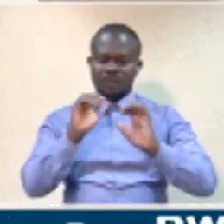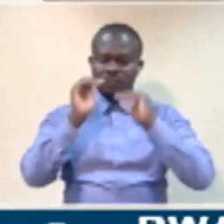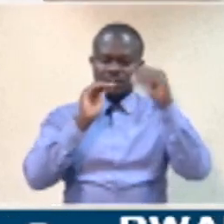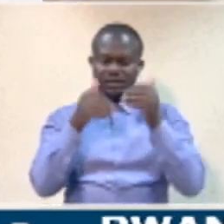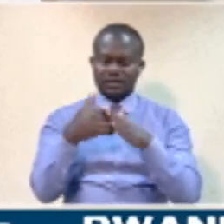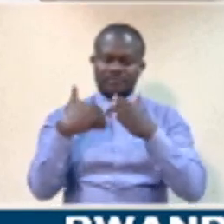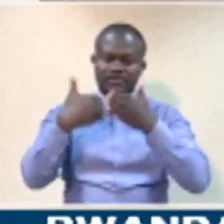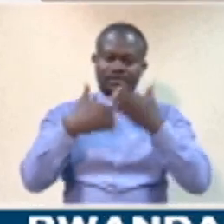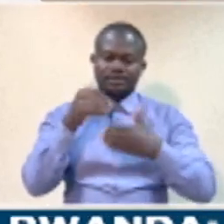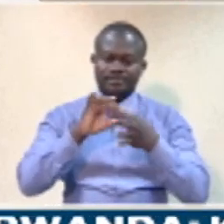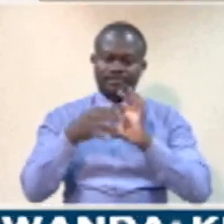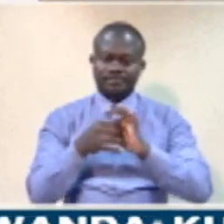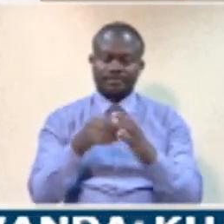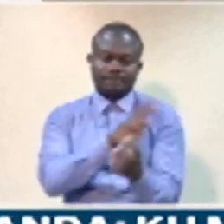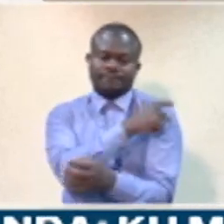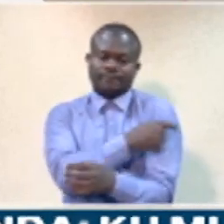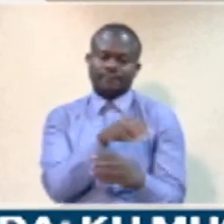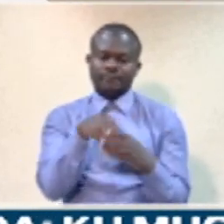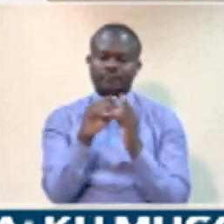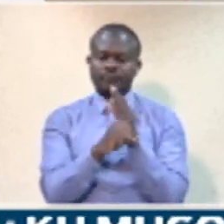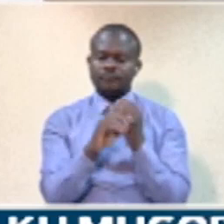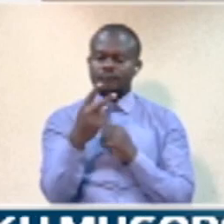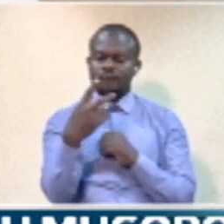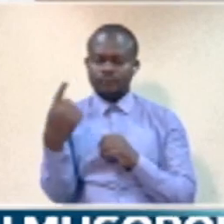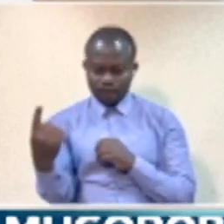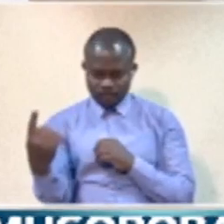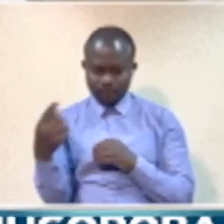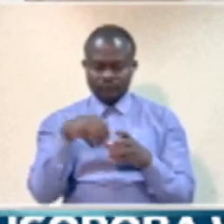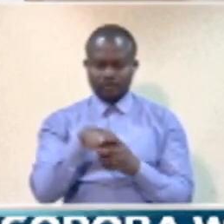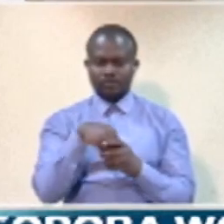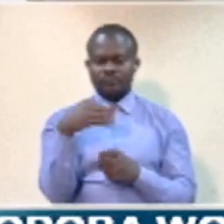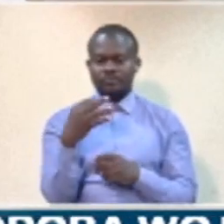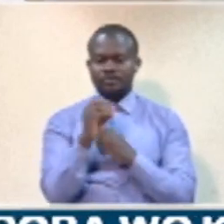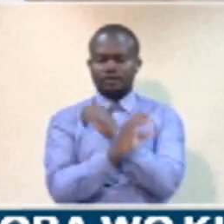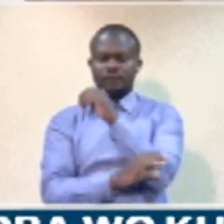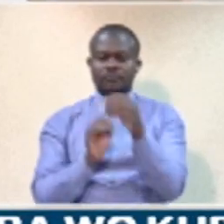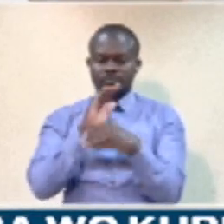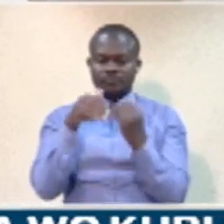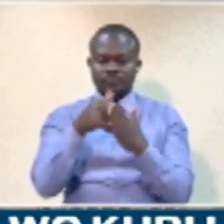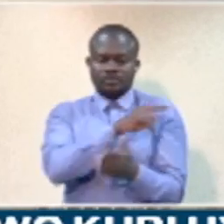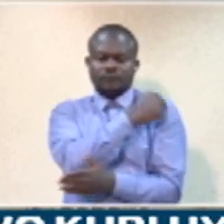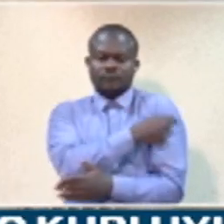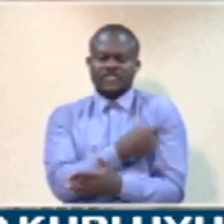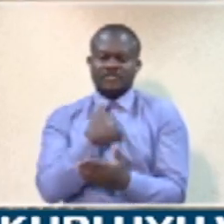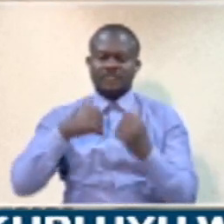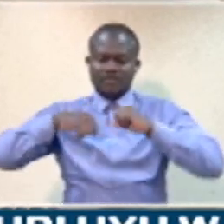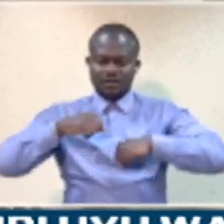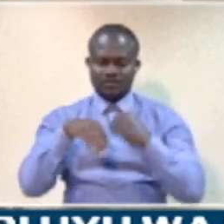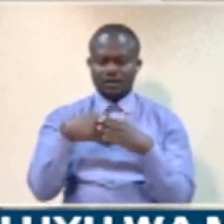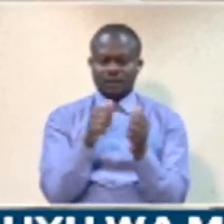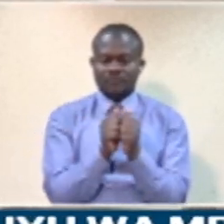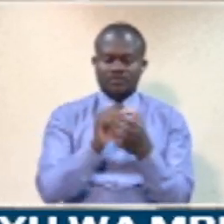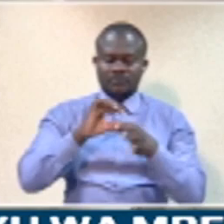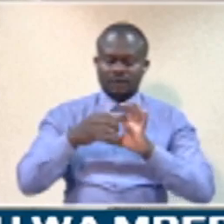rwo kwegereza abagenerwa bikorwa farumasi mu turere 21 muri 30 tw'igihugu hari farumasi gifitanye amasezerano